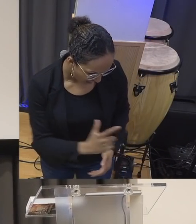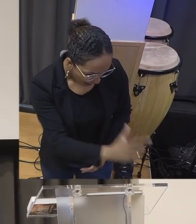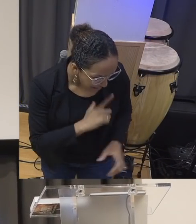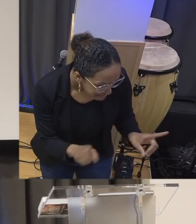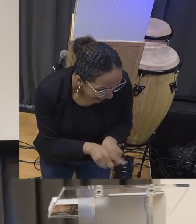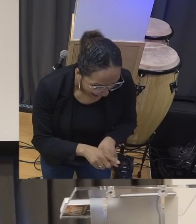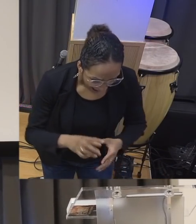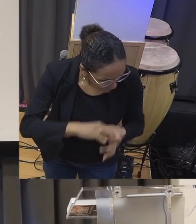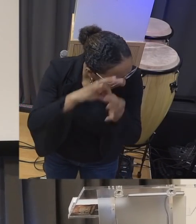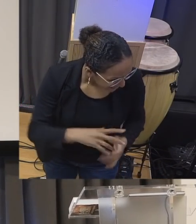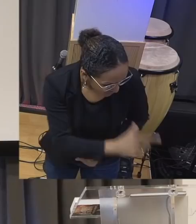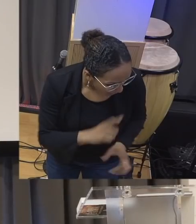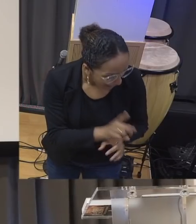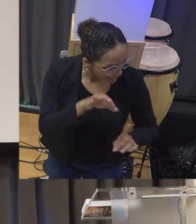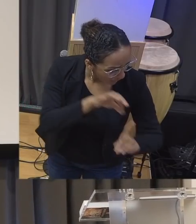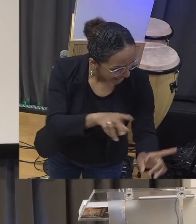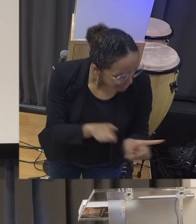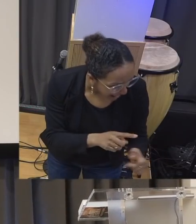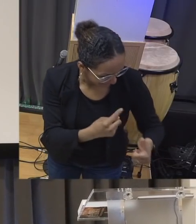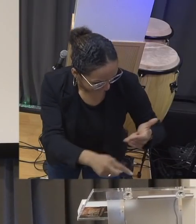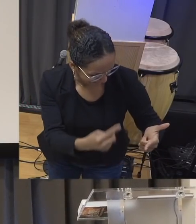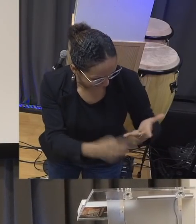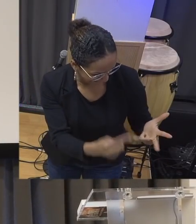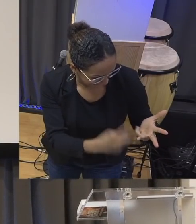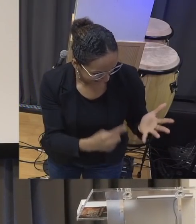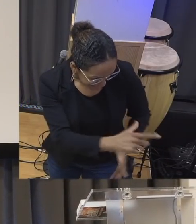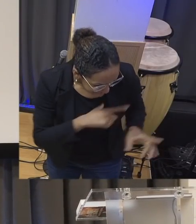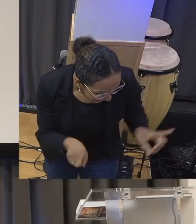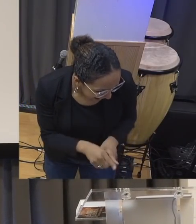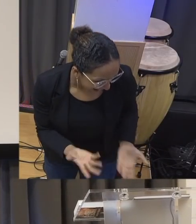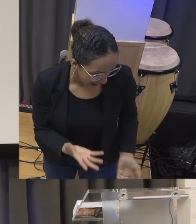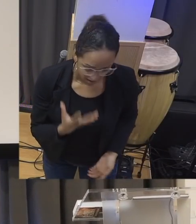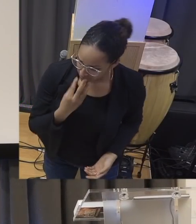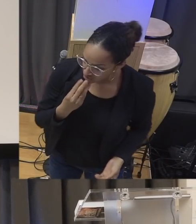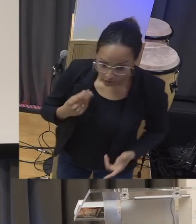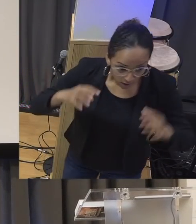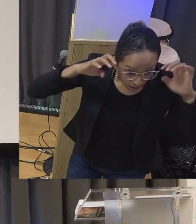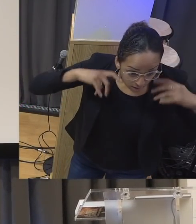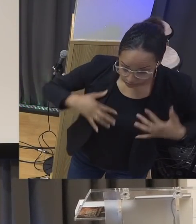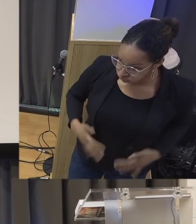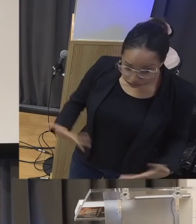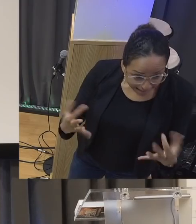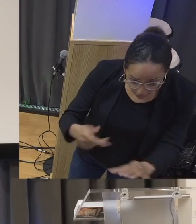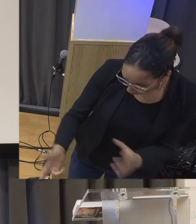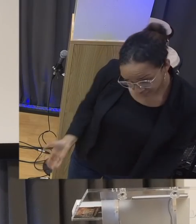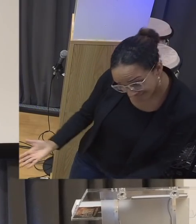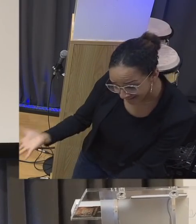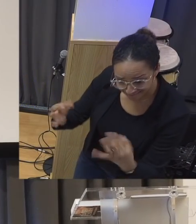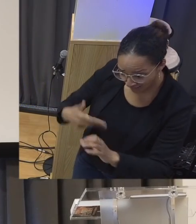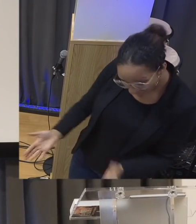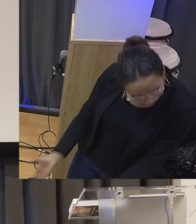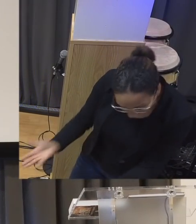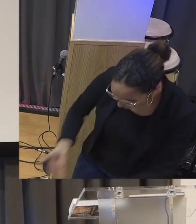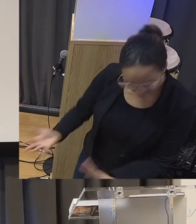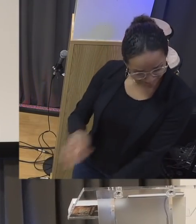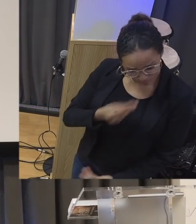en commun, etc. Sayyidina Nuh, Sayyidina Ibrahim. Et le Juif, il commence à transpirer, il dit, vas-y, 10 €, 10 €, je te fais, dis, prends-le, 10 €,